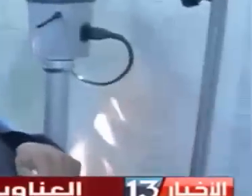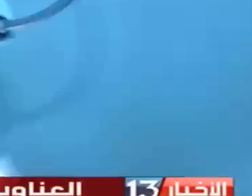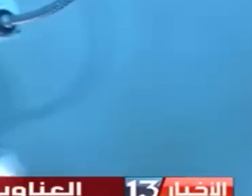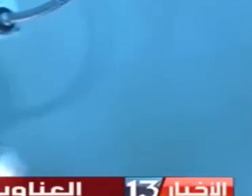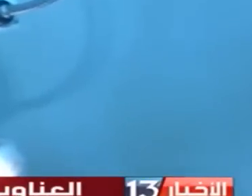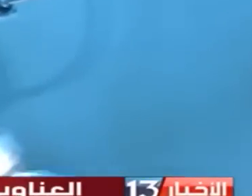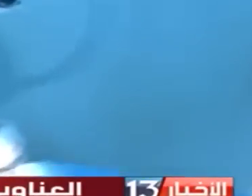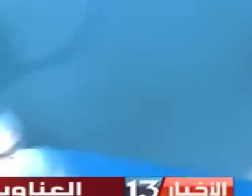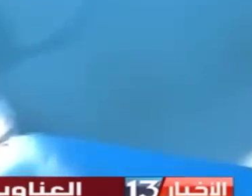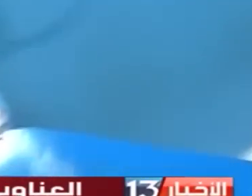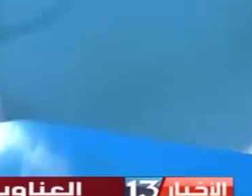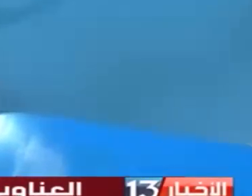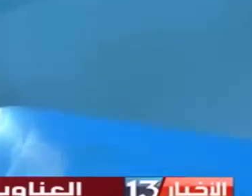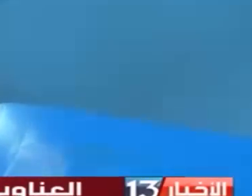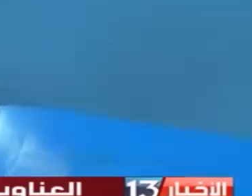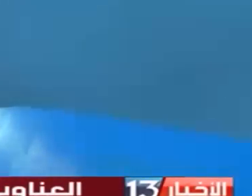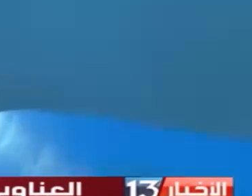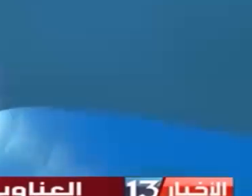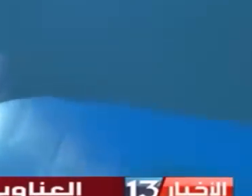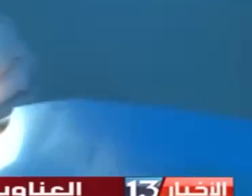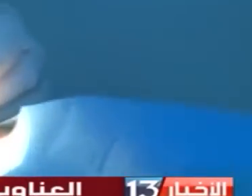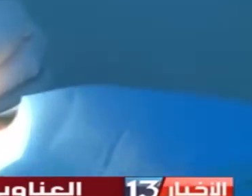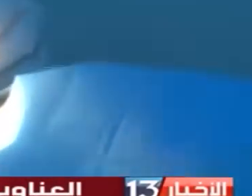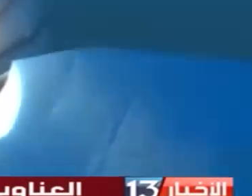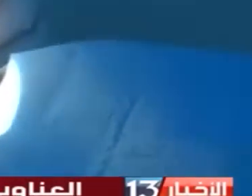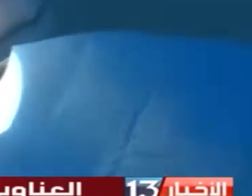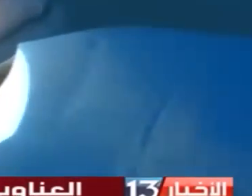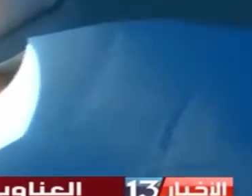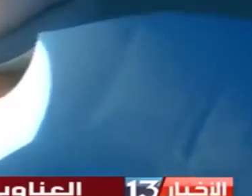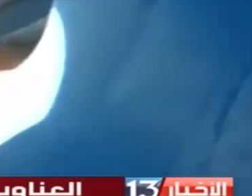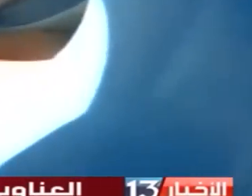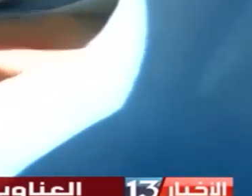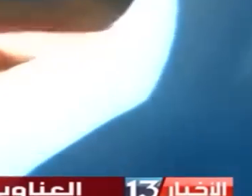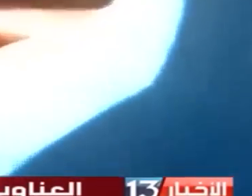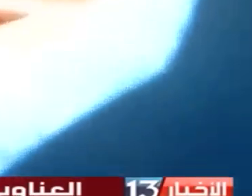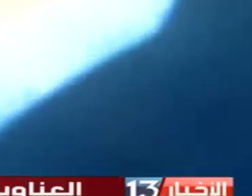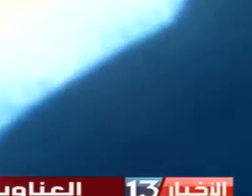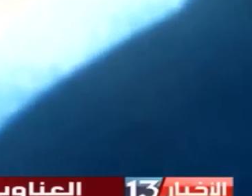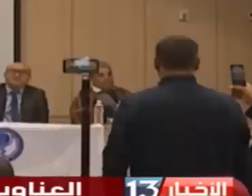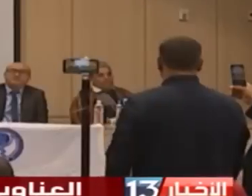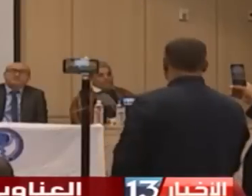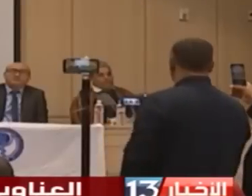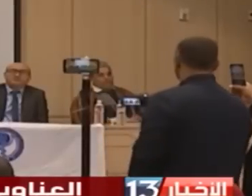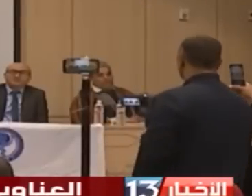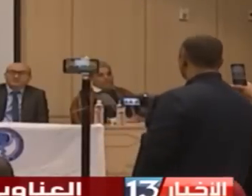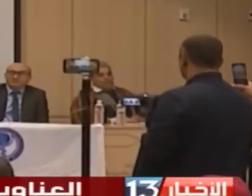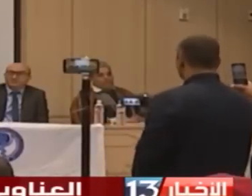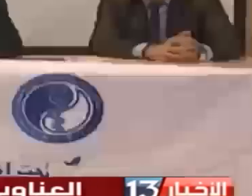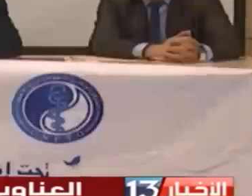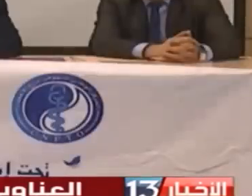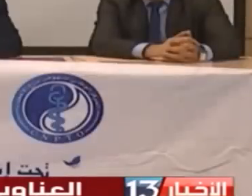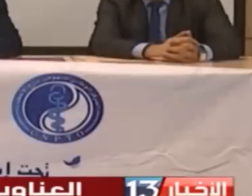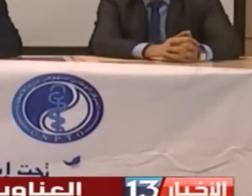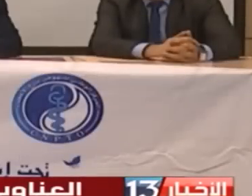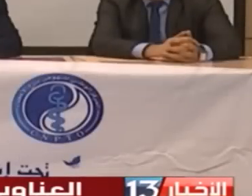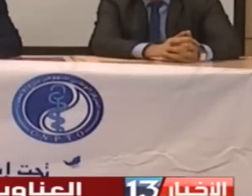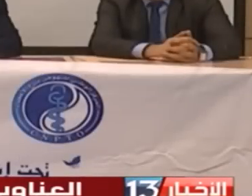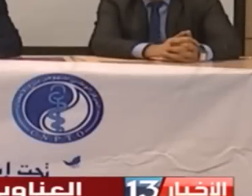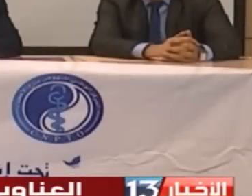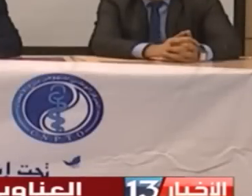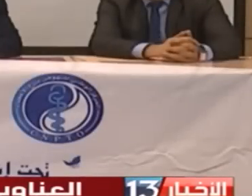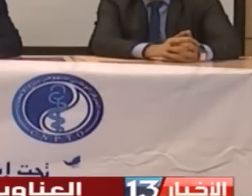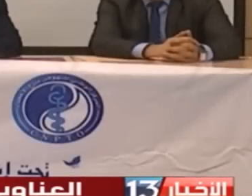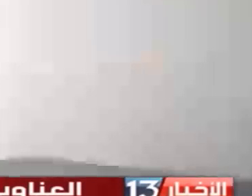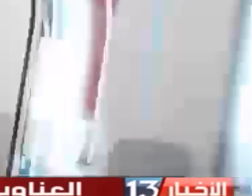10500 تونسي تحت برنامج تصفية الدم، 1800 منهم ينتظرون متبرعا. وثقافة التبرع